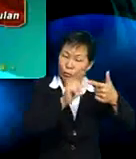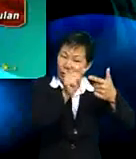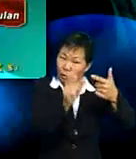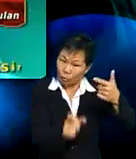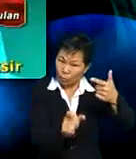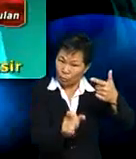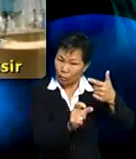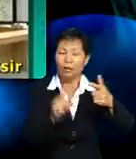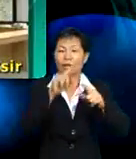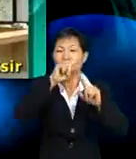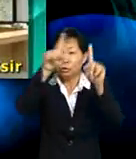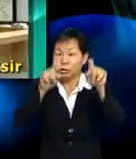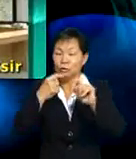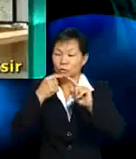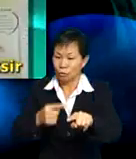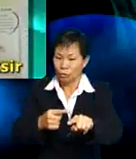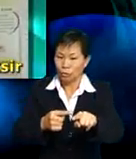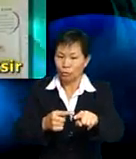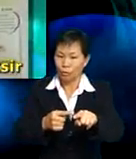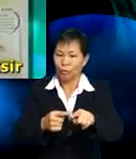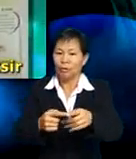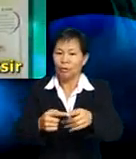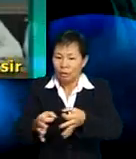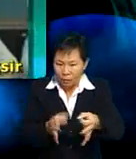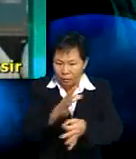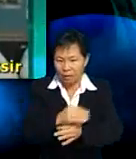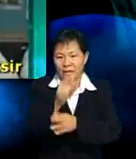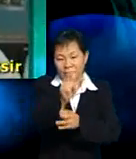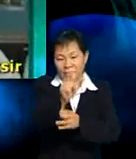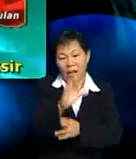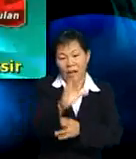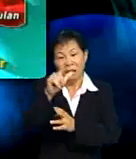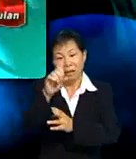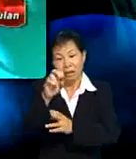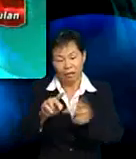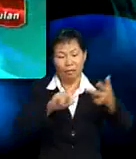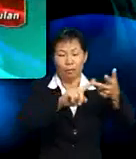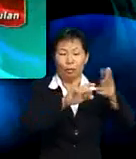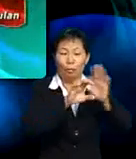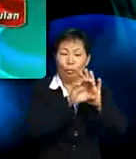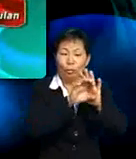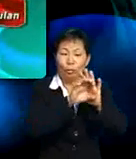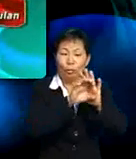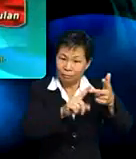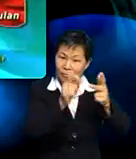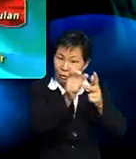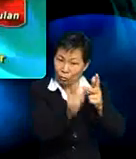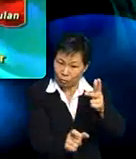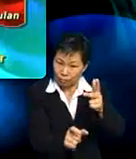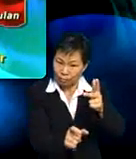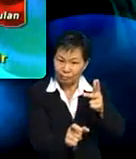individu, soal jawab, pentaksir dan calon. Model 3,